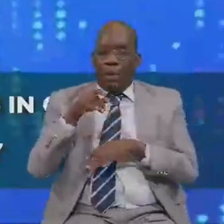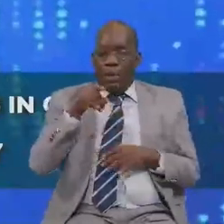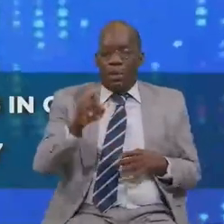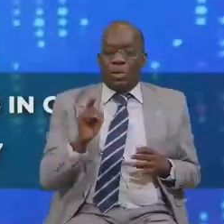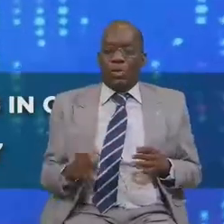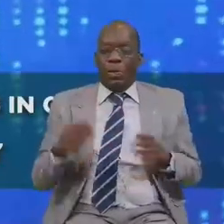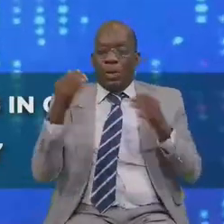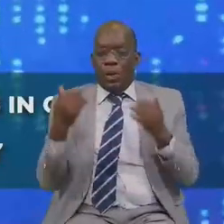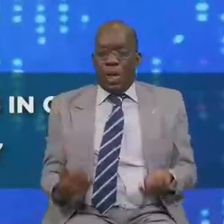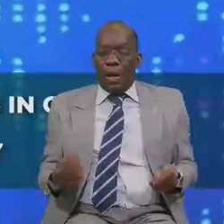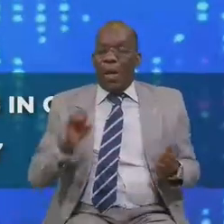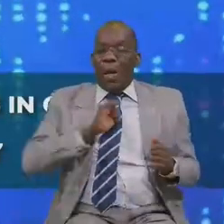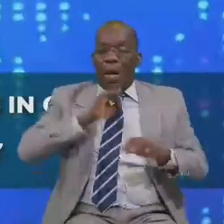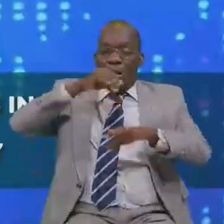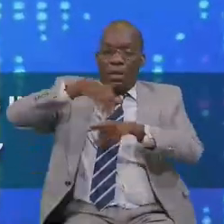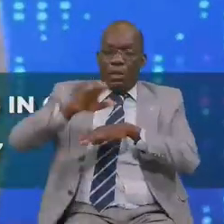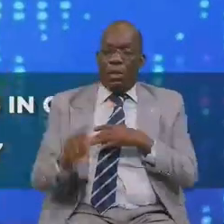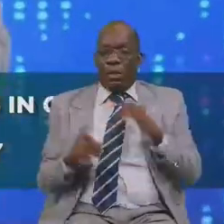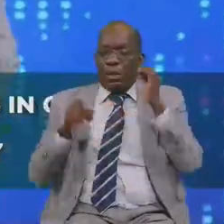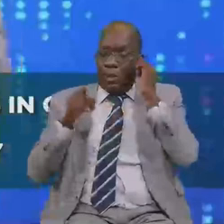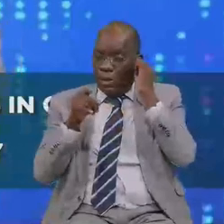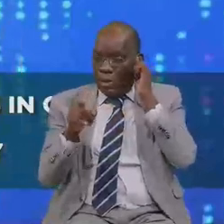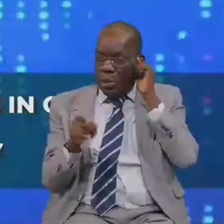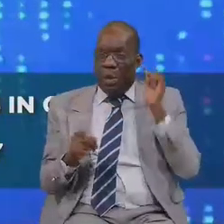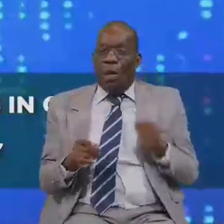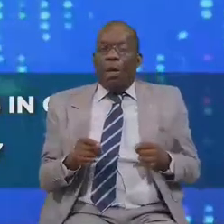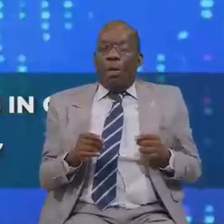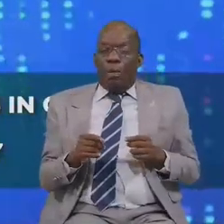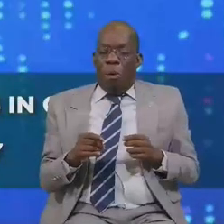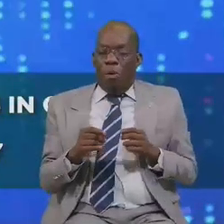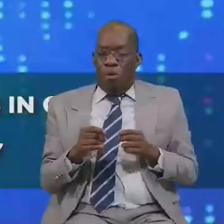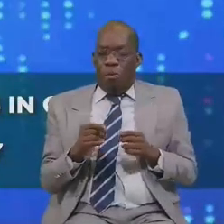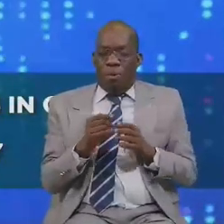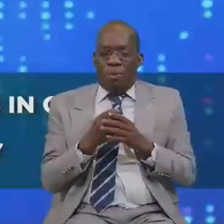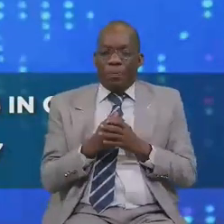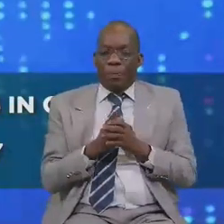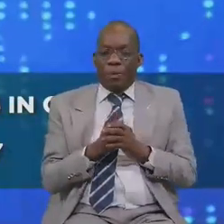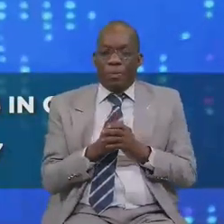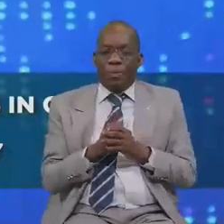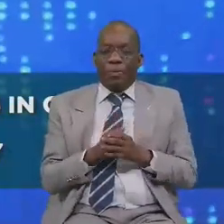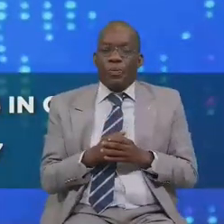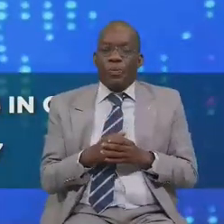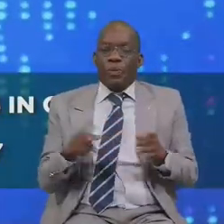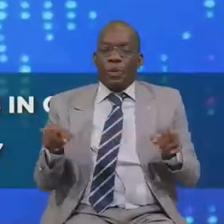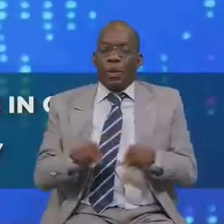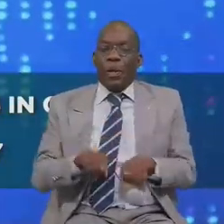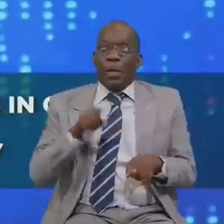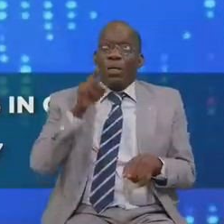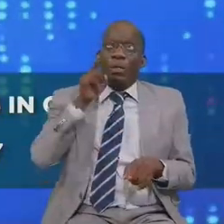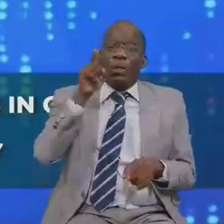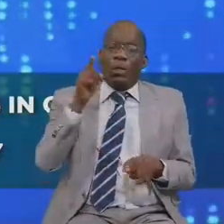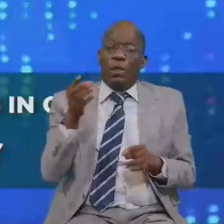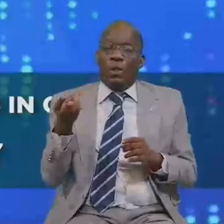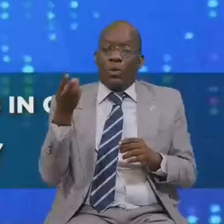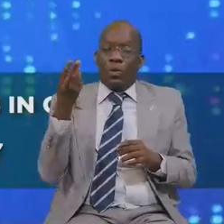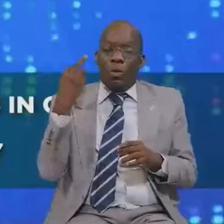Vers qui je t'envoie. Verset 18. Comme il était envoyé, qu'est-ce qu'il devait